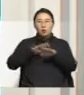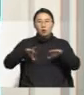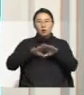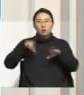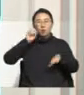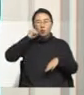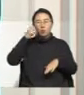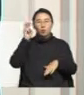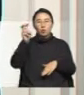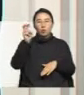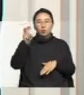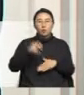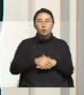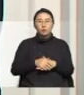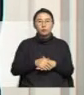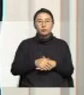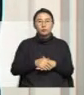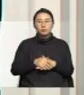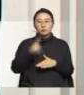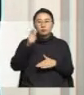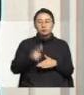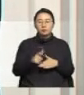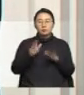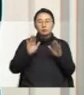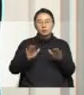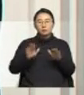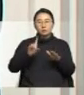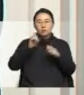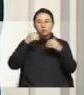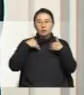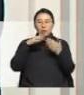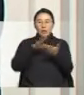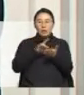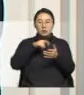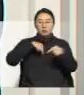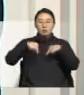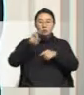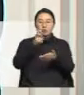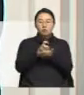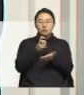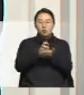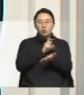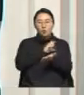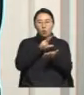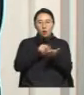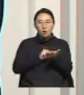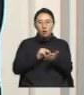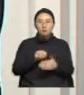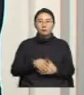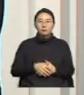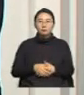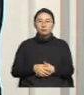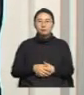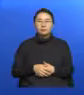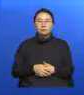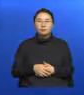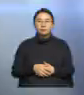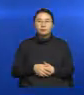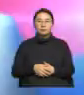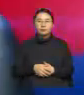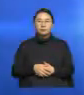처리가 어려워 보이는데요. 자치분권 강화는 이번 정부의 핵심 정책 과제이기도 합니다. 보도에 엄종규 기자입니다.